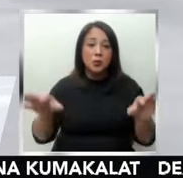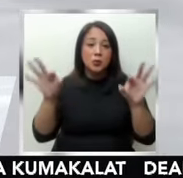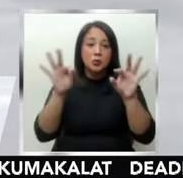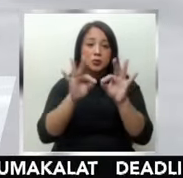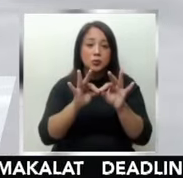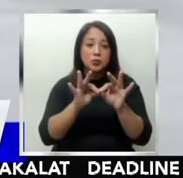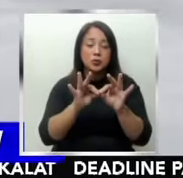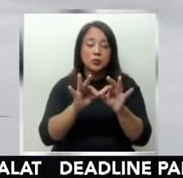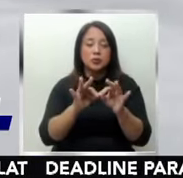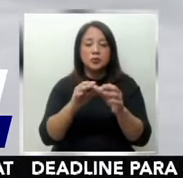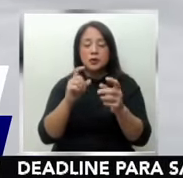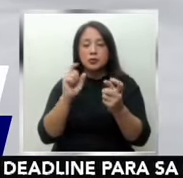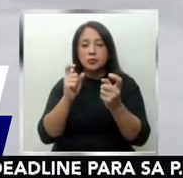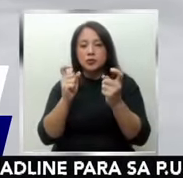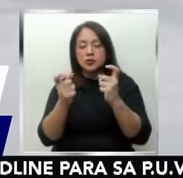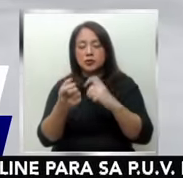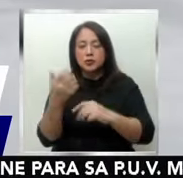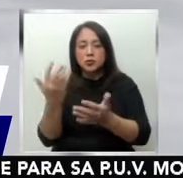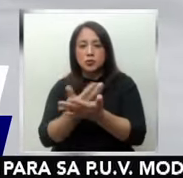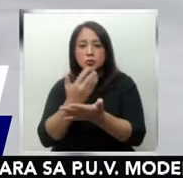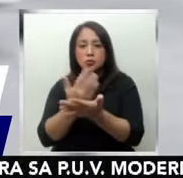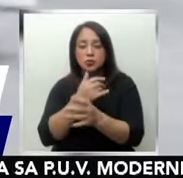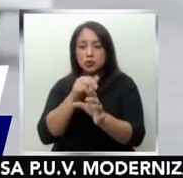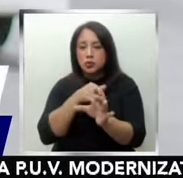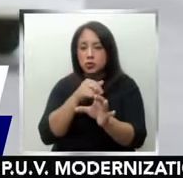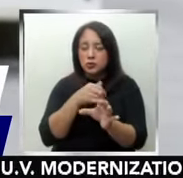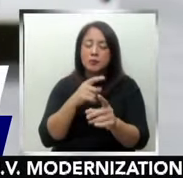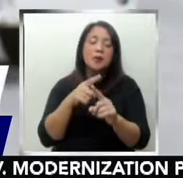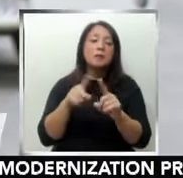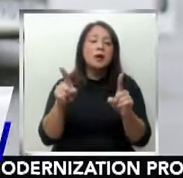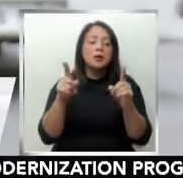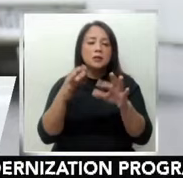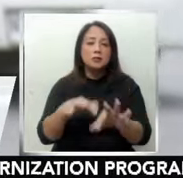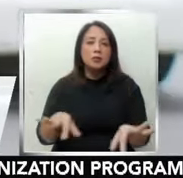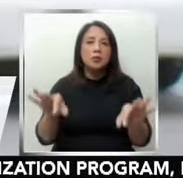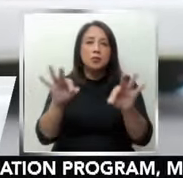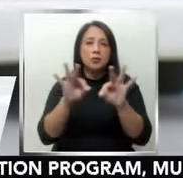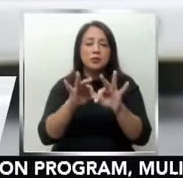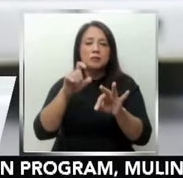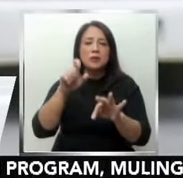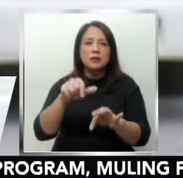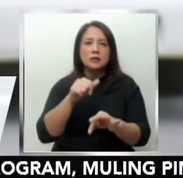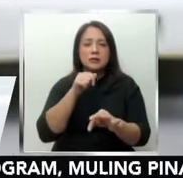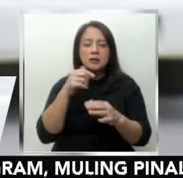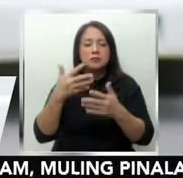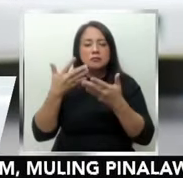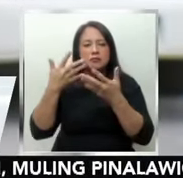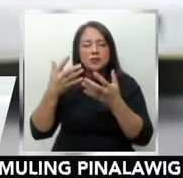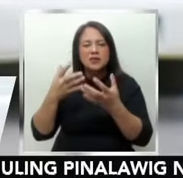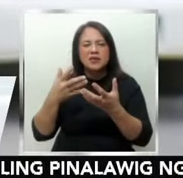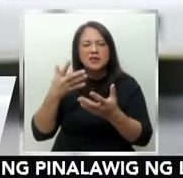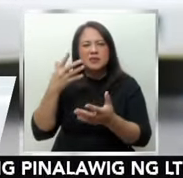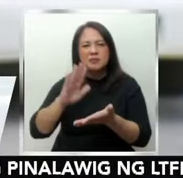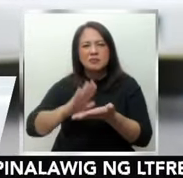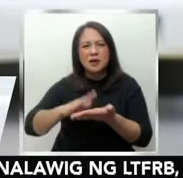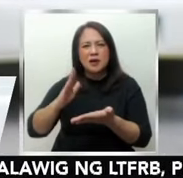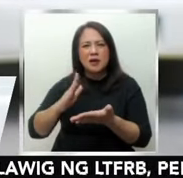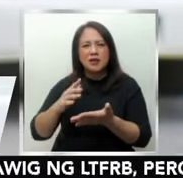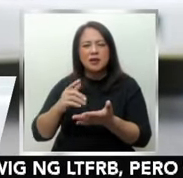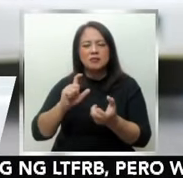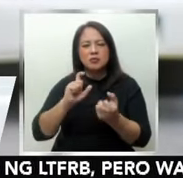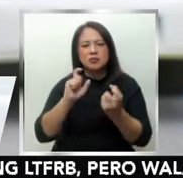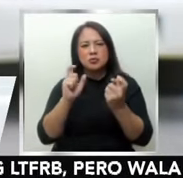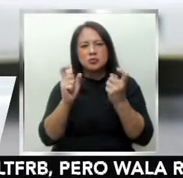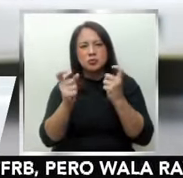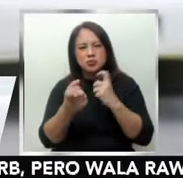public utility vehicles ayon sa pangulo pero higit na mahalaga raw na dapat hindi mabigat sa ang kanilang transition para lahat ng